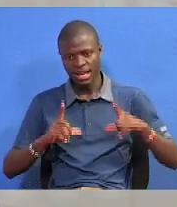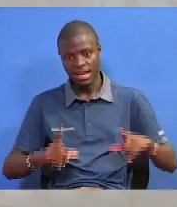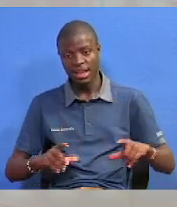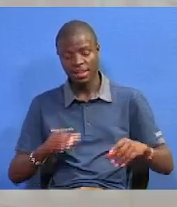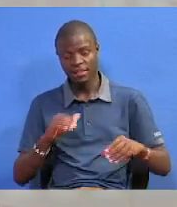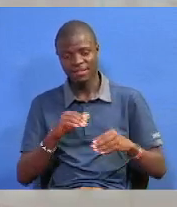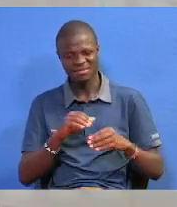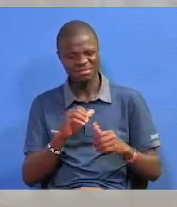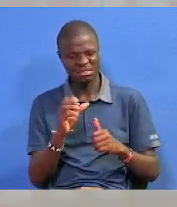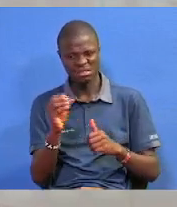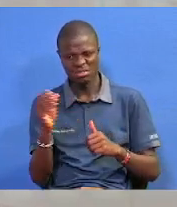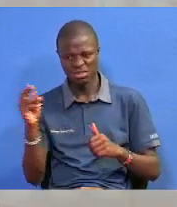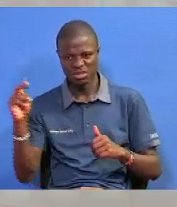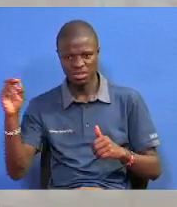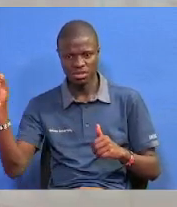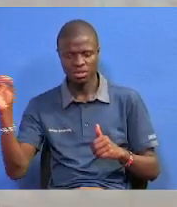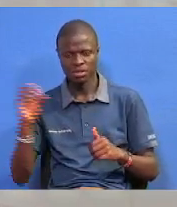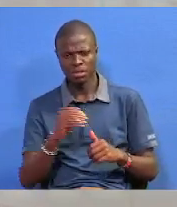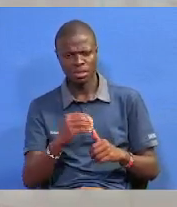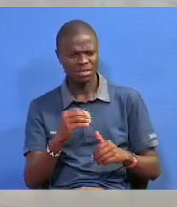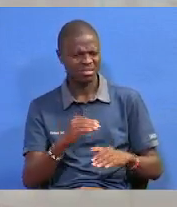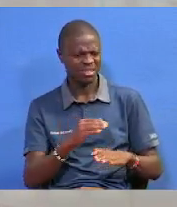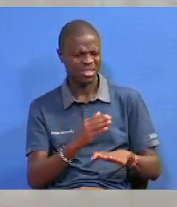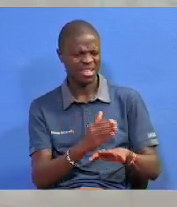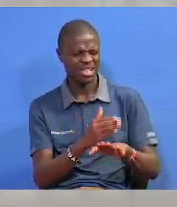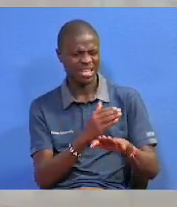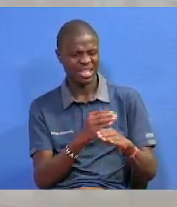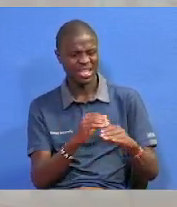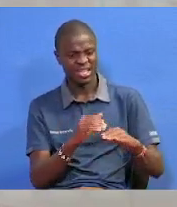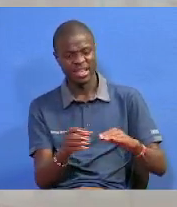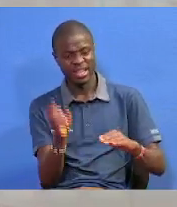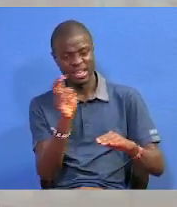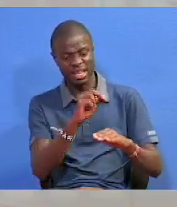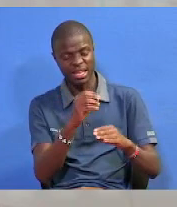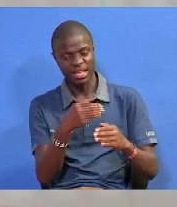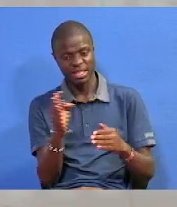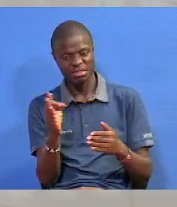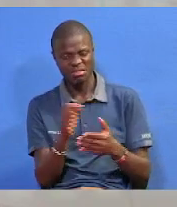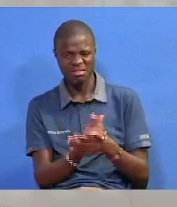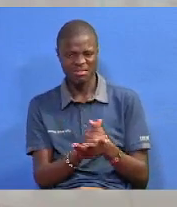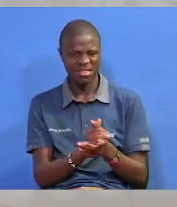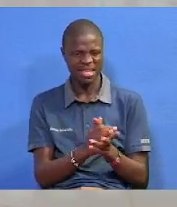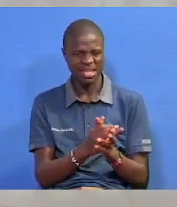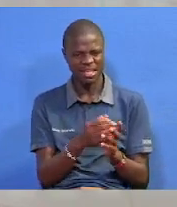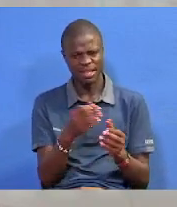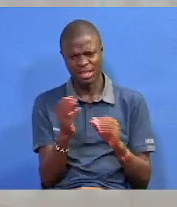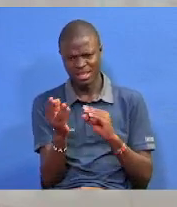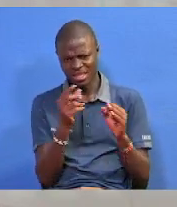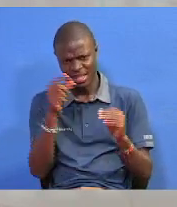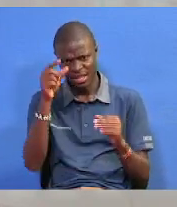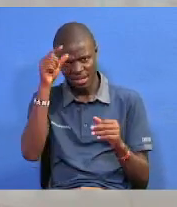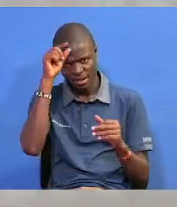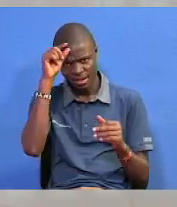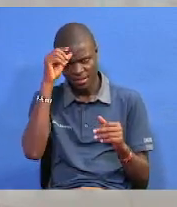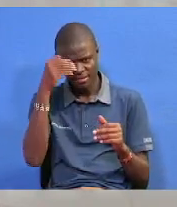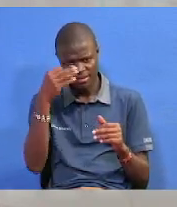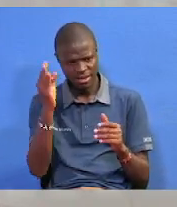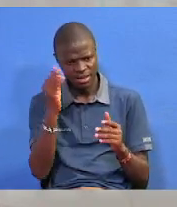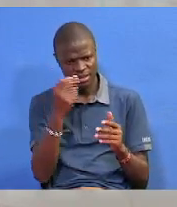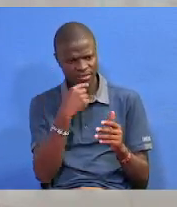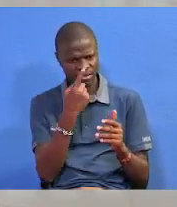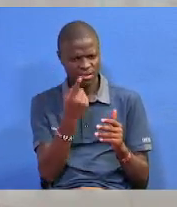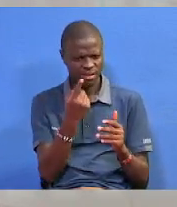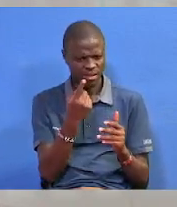ameahidi kutoongeza bei ya kawi. Rais ameelezea kuhusu maafikio ya serikali ya Kenya Kwanza